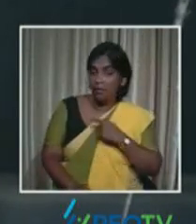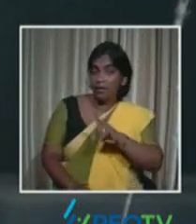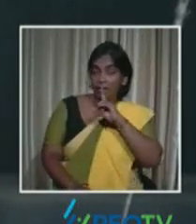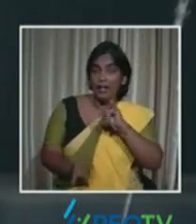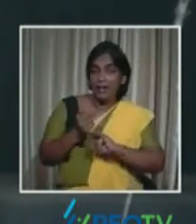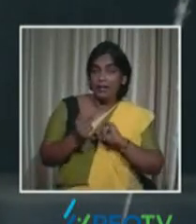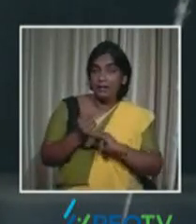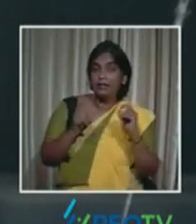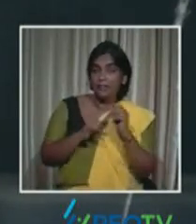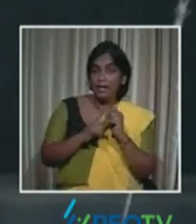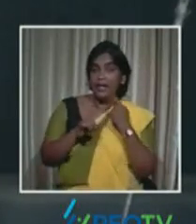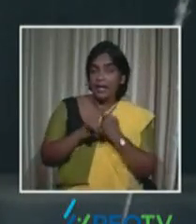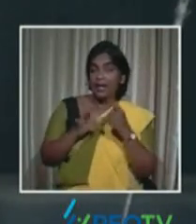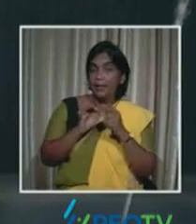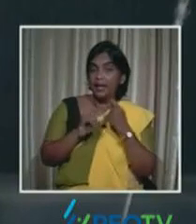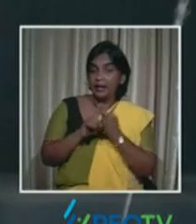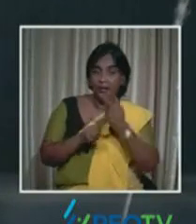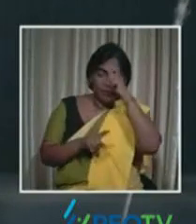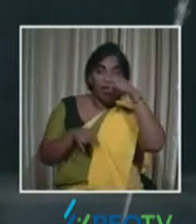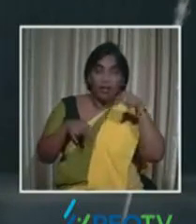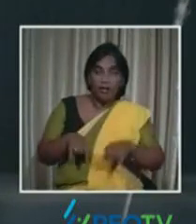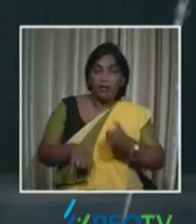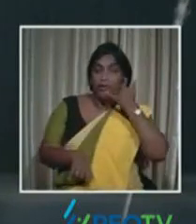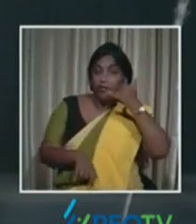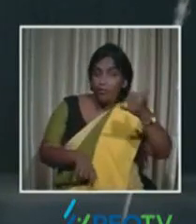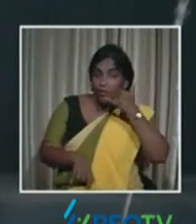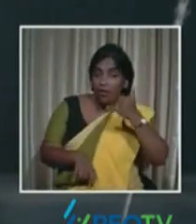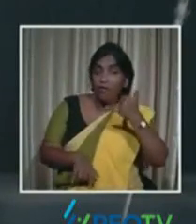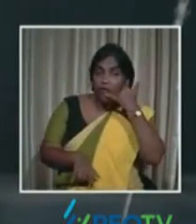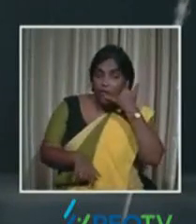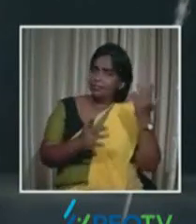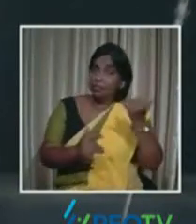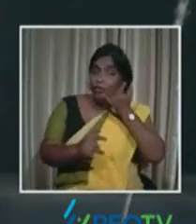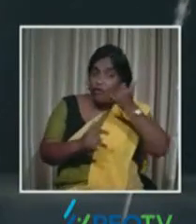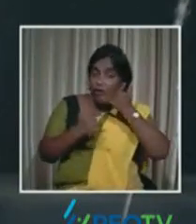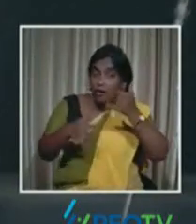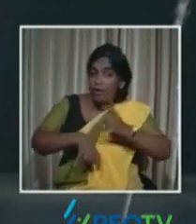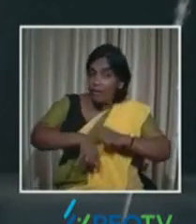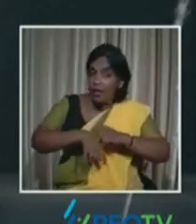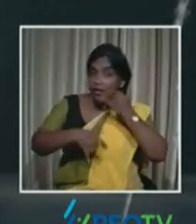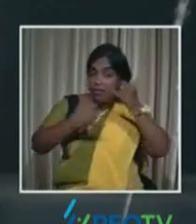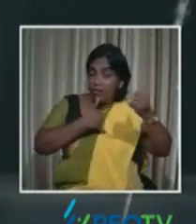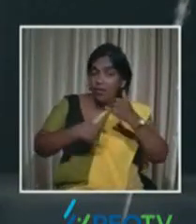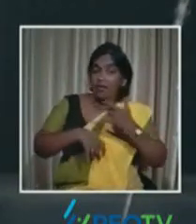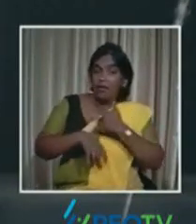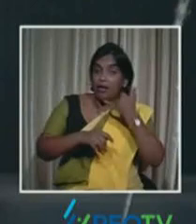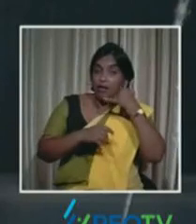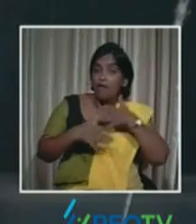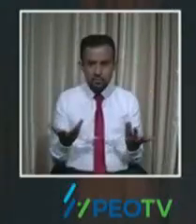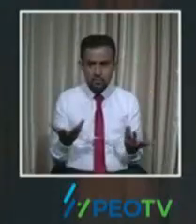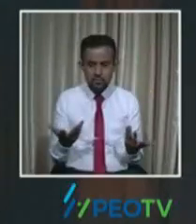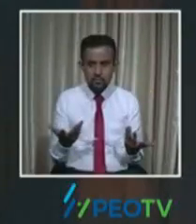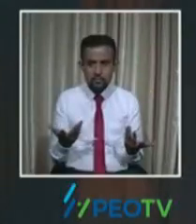SSP KB කීර්තිරත්න මහත්තයාට මේ දවසේ කෝල් කරපු අයගෙන දුරකථන විස්තර ටික ගන්න කීර්තිරත්නත් එක්ක කතා කරපුවා හඬපටත් එක්ක